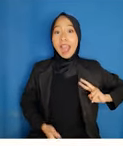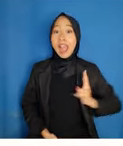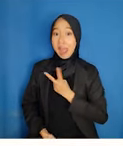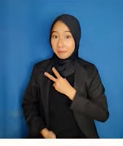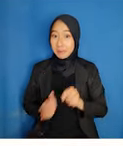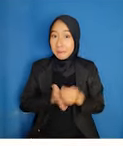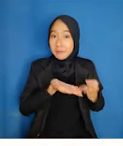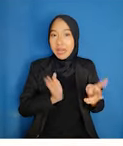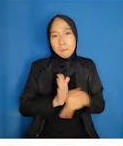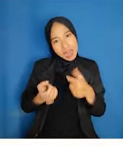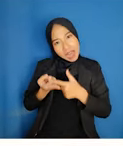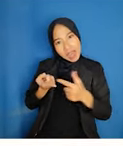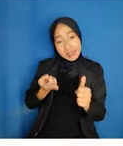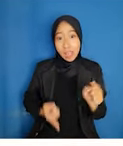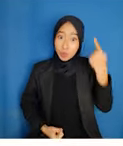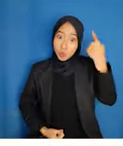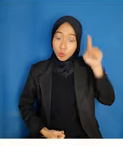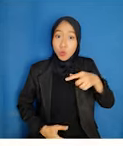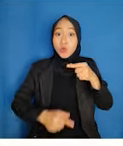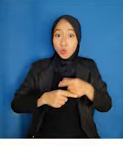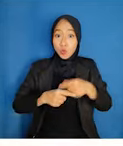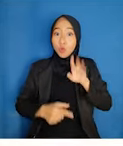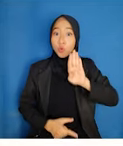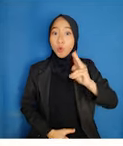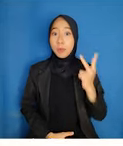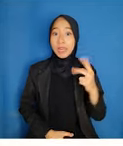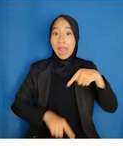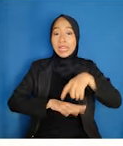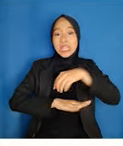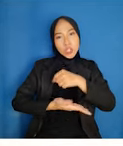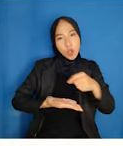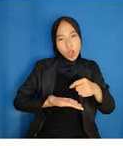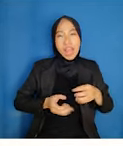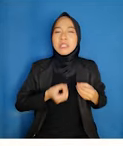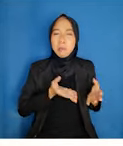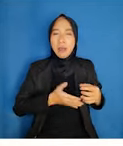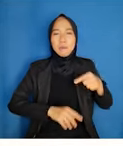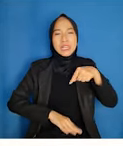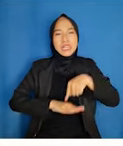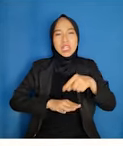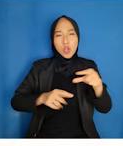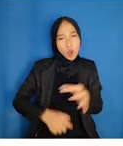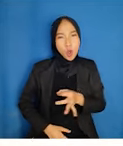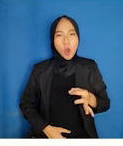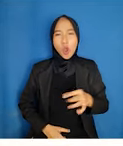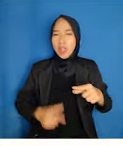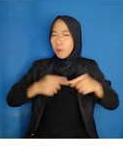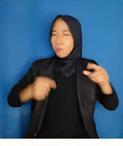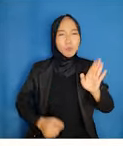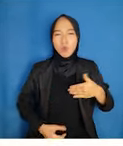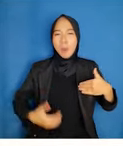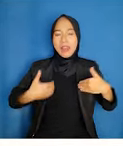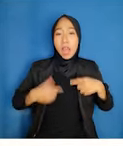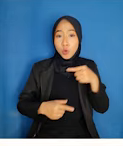workshop kepada guru, bimbingan konseling di sekolah. Karena Kota Bukit Tinggi itu belum memiliki guru pendamping khusus,